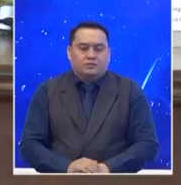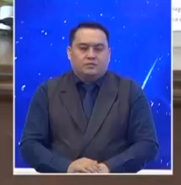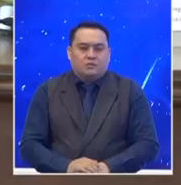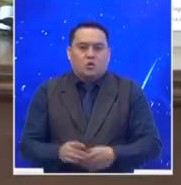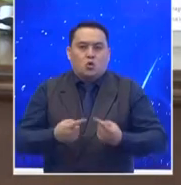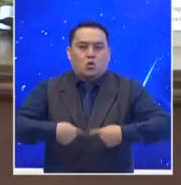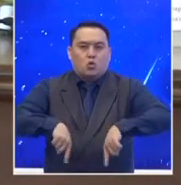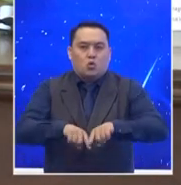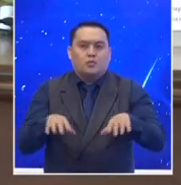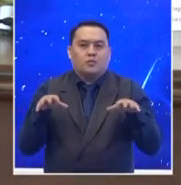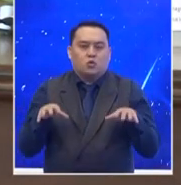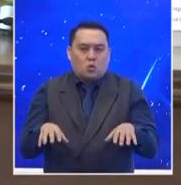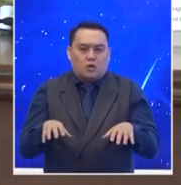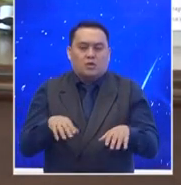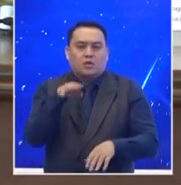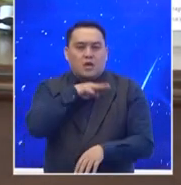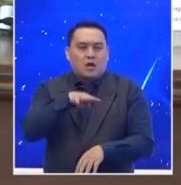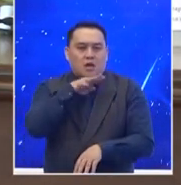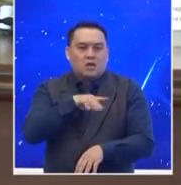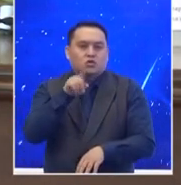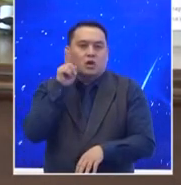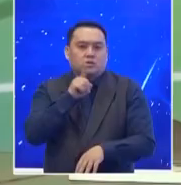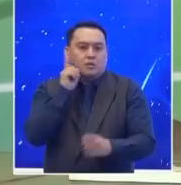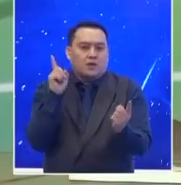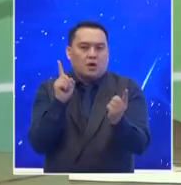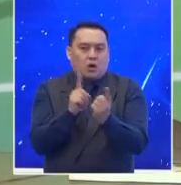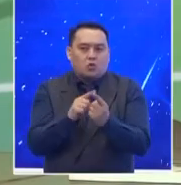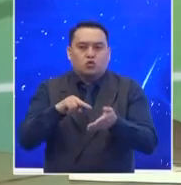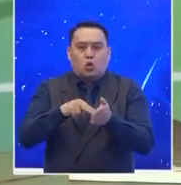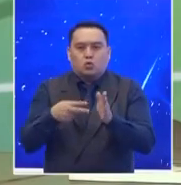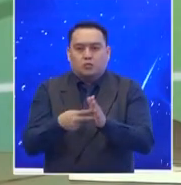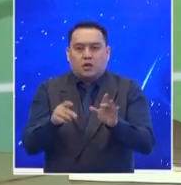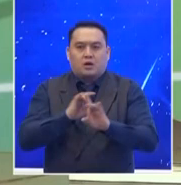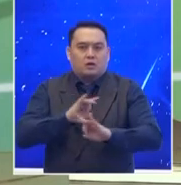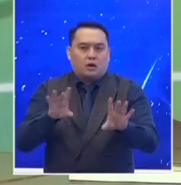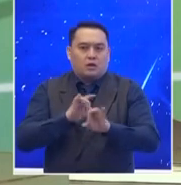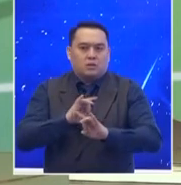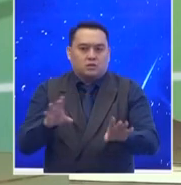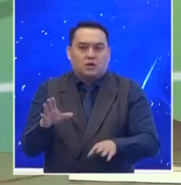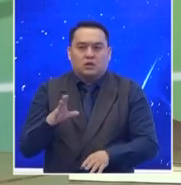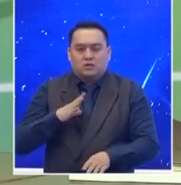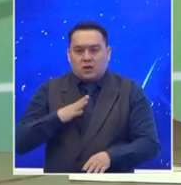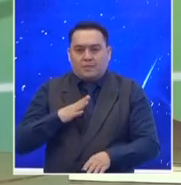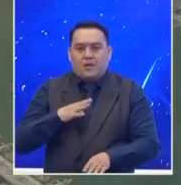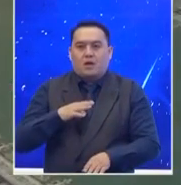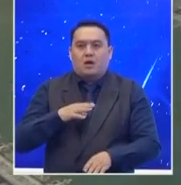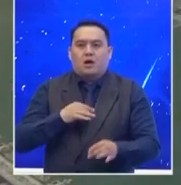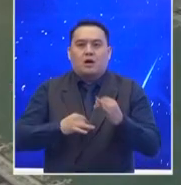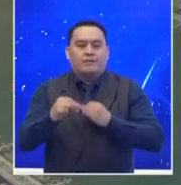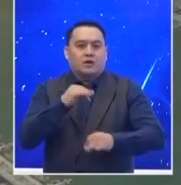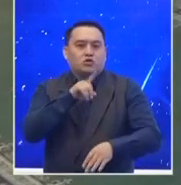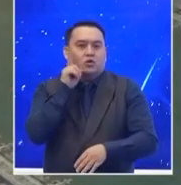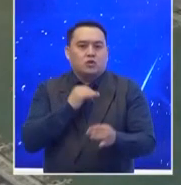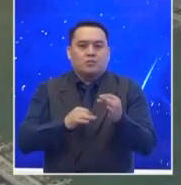Ұйым төрағасы Еркебұлан Ақболатов текелік жастармен кездесуінде осы жылғы жоба жоспарларын тілге тиек етті. Емен жарқын әңгімеде